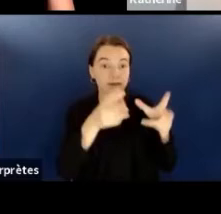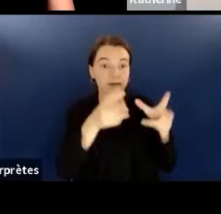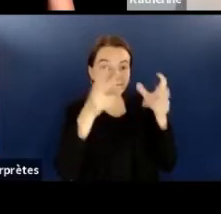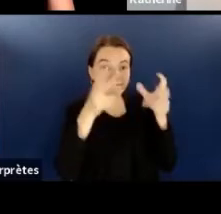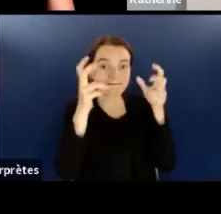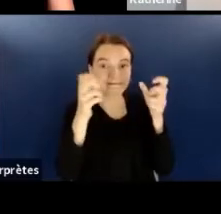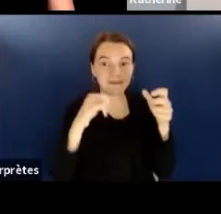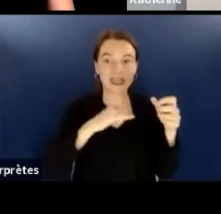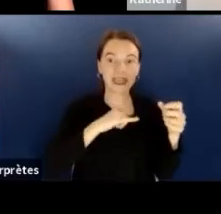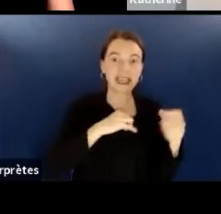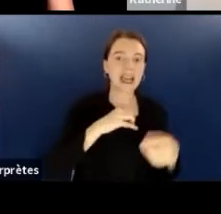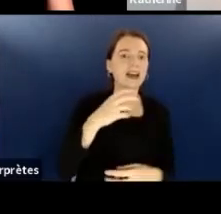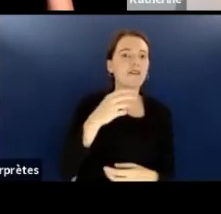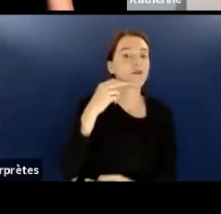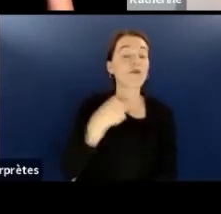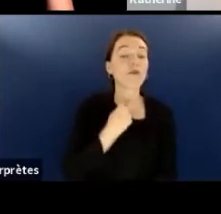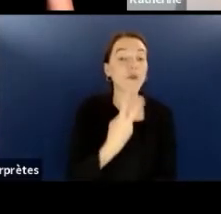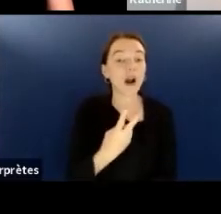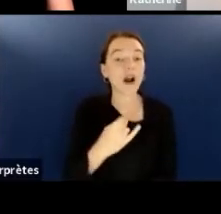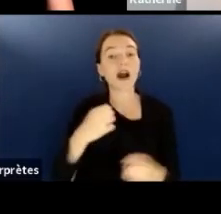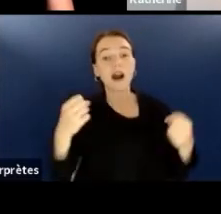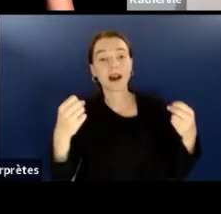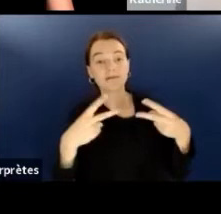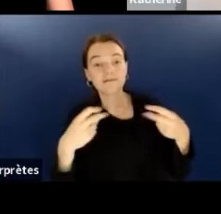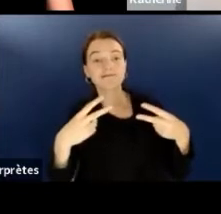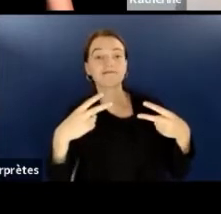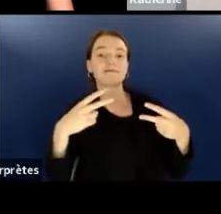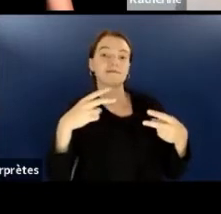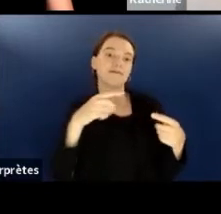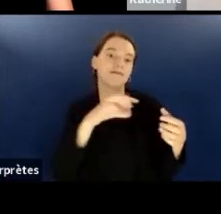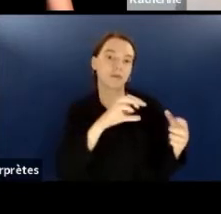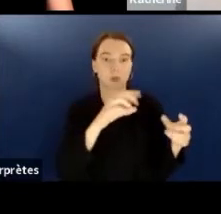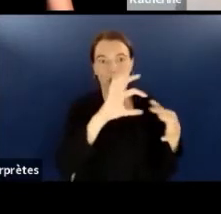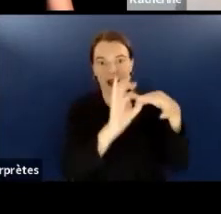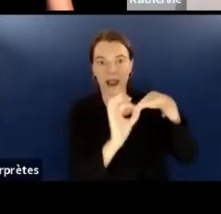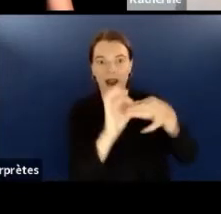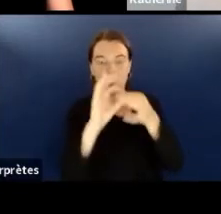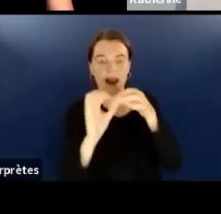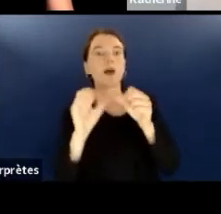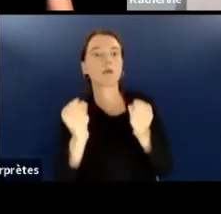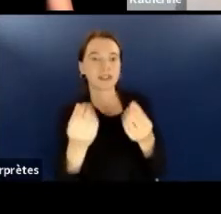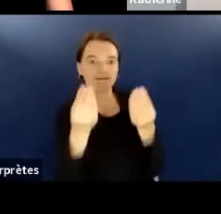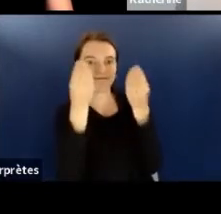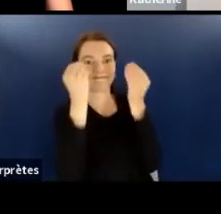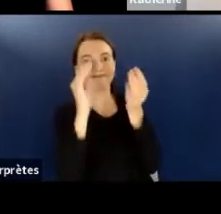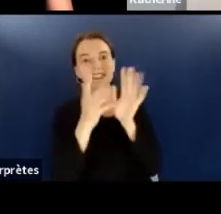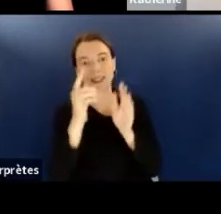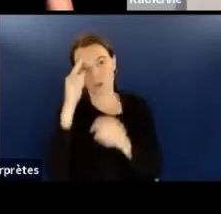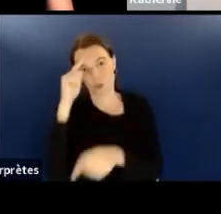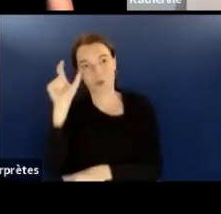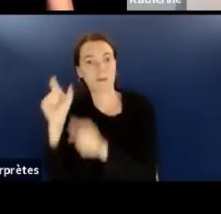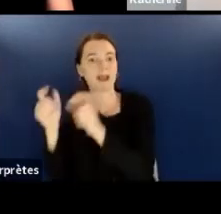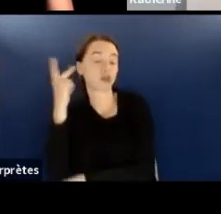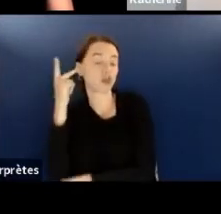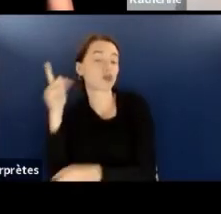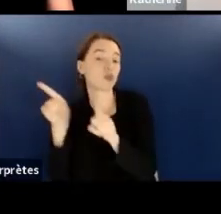positif. Dessins animés. Alors pourquoi les dessins animés? C'est parce qu'il faut bien commencer par quelque chose. Et puis, comme j'ai